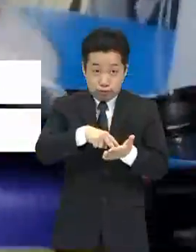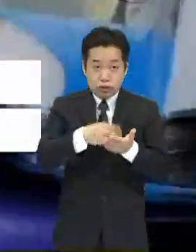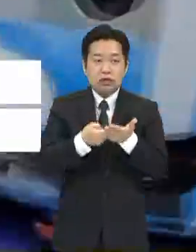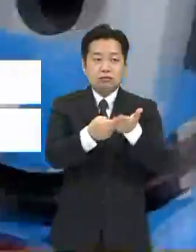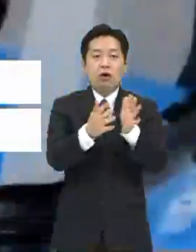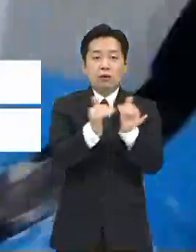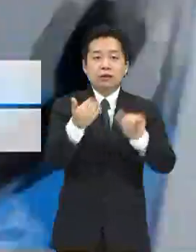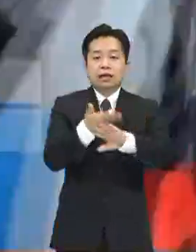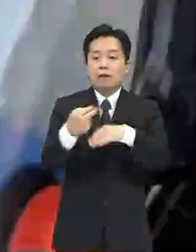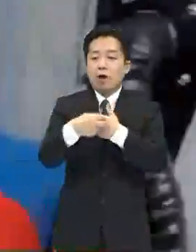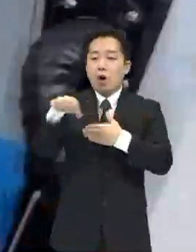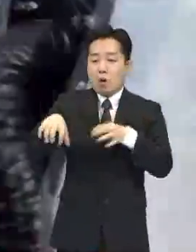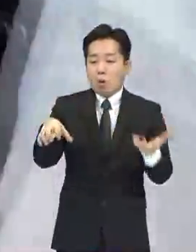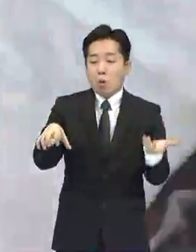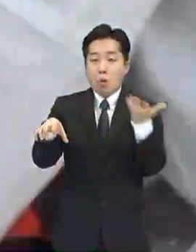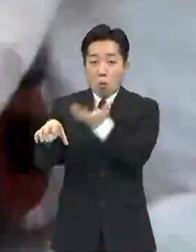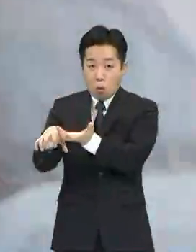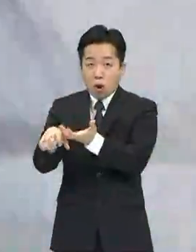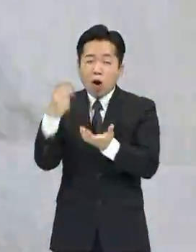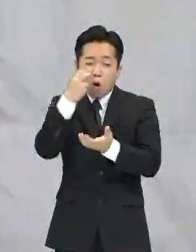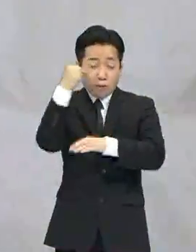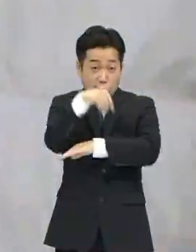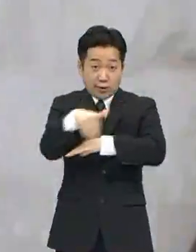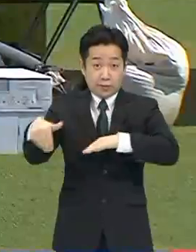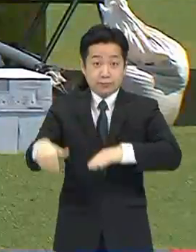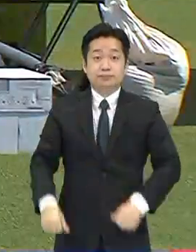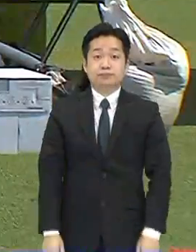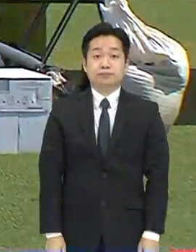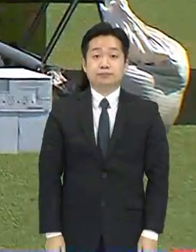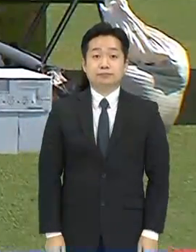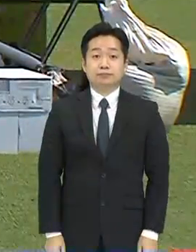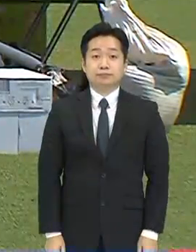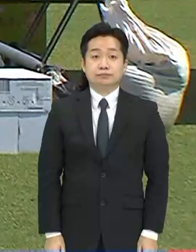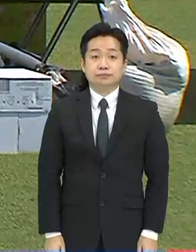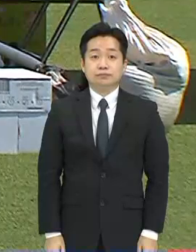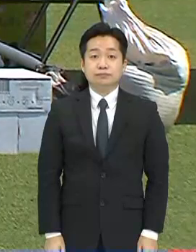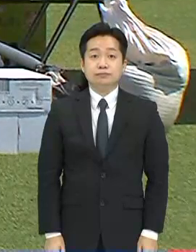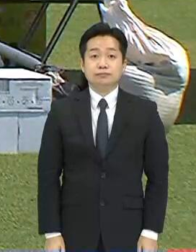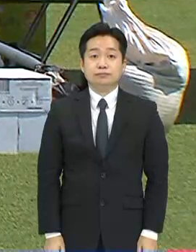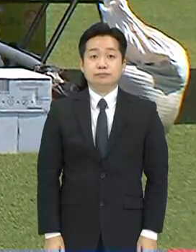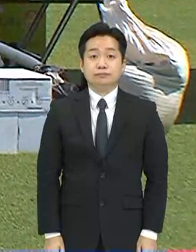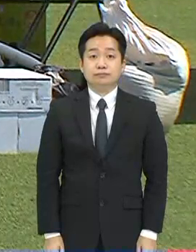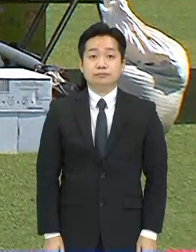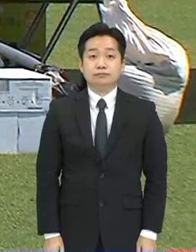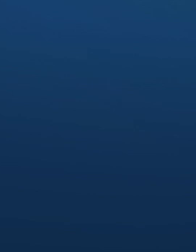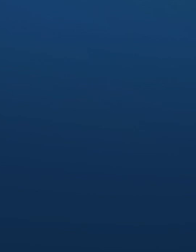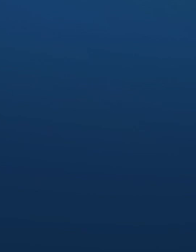다른 병원으로 옮기는 방안도 검토할 계획입니다. KNN 김민욱입니다.